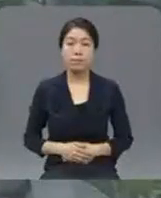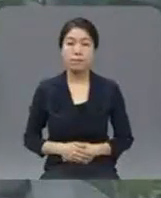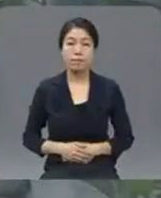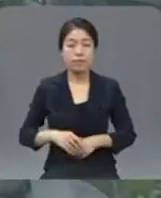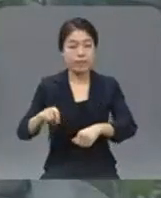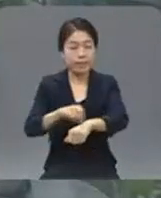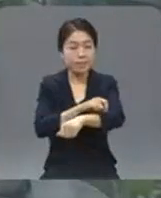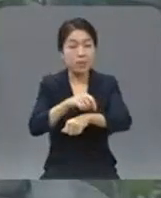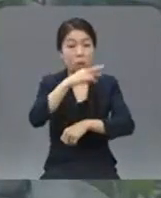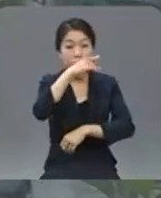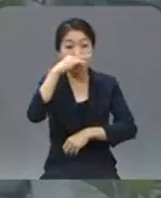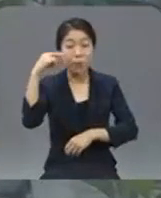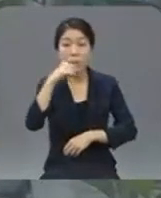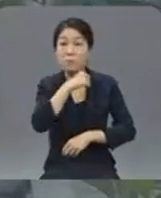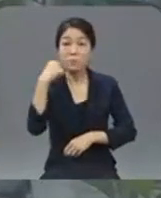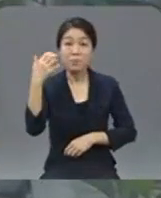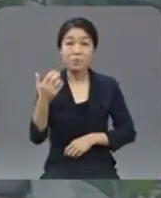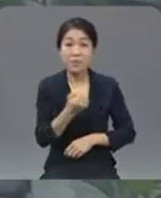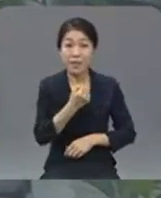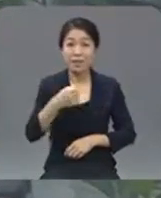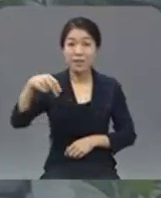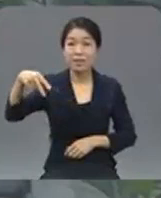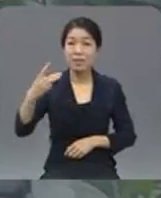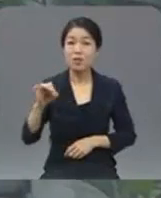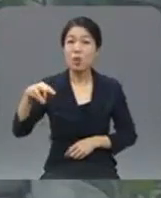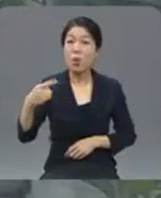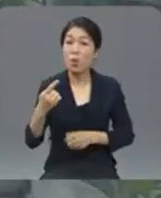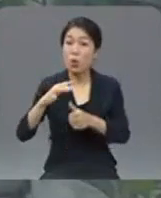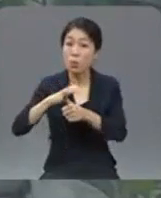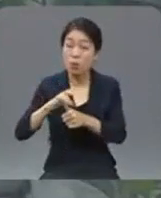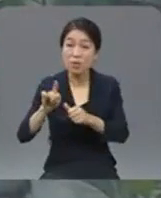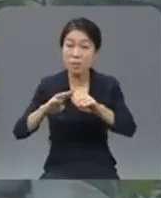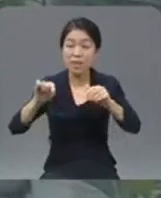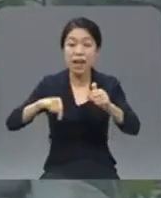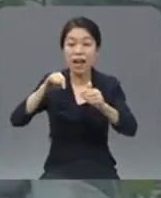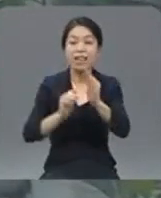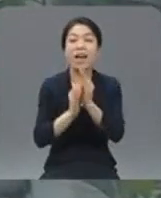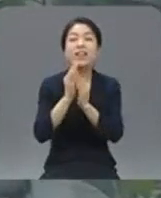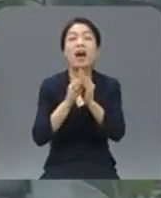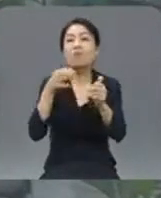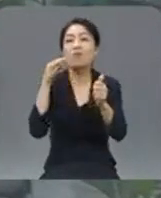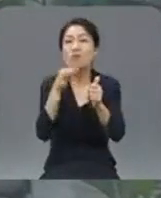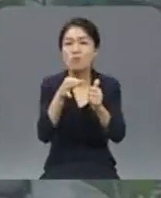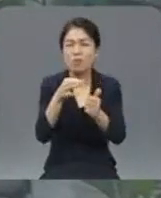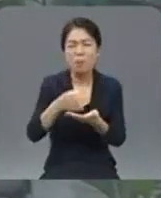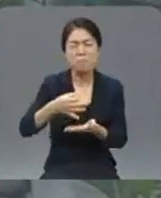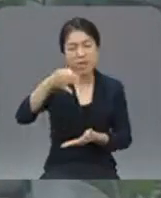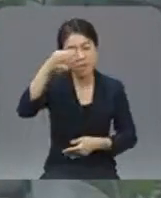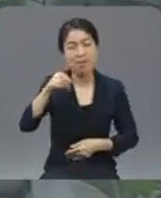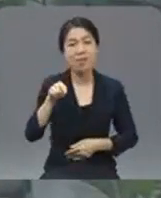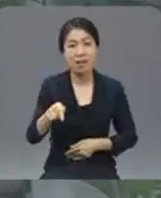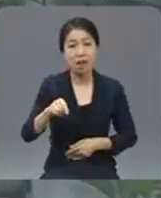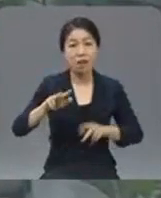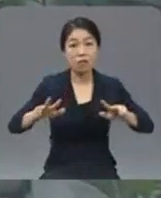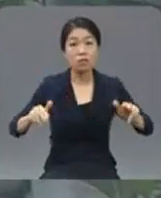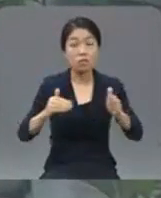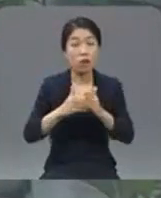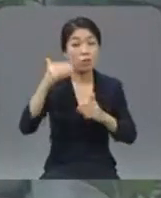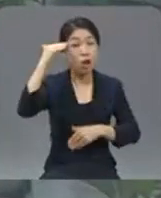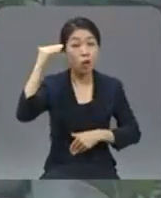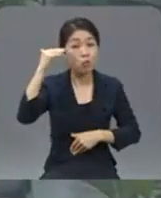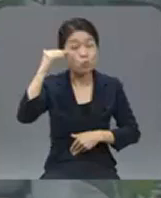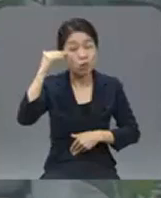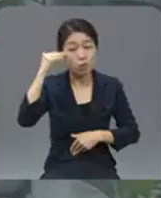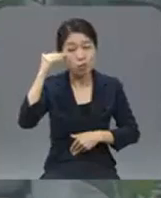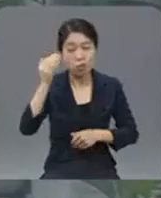독특한 향과 맛을 지닌 송로버섯은 땅속에 다이아몬드라 불리는 고가의 식재료입니다 그동안 우리나라에서는 생산되지 않아서